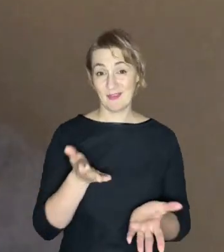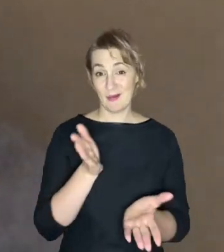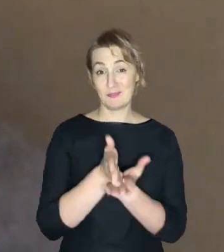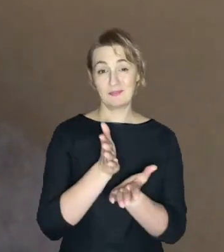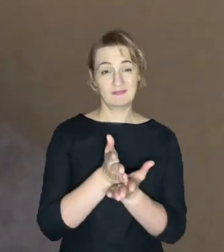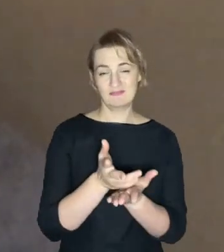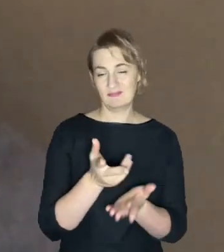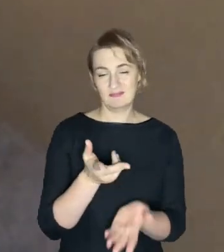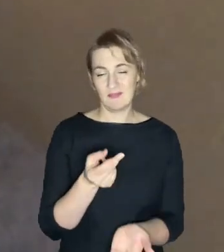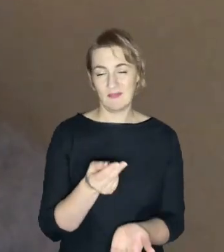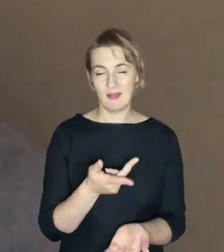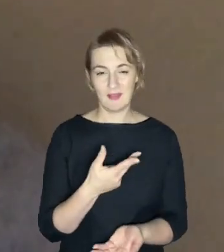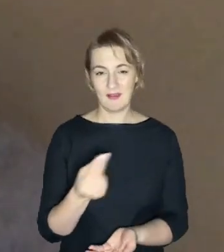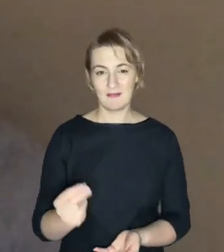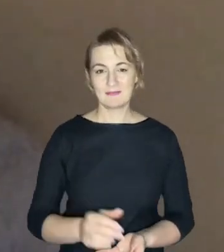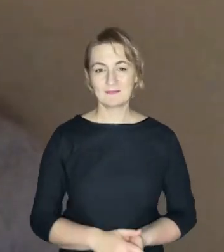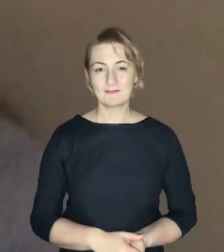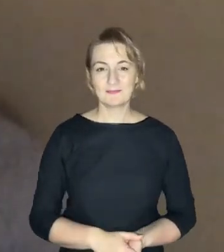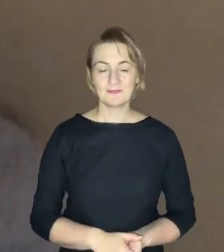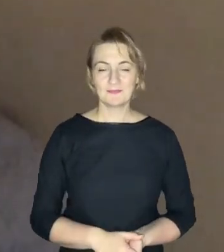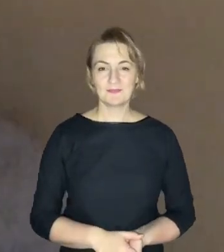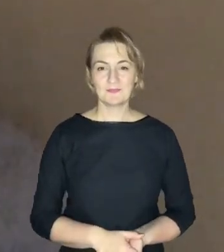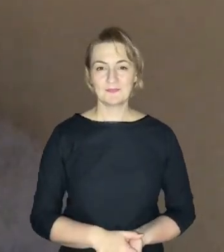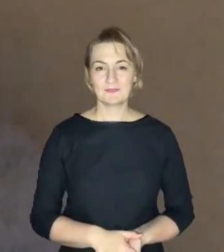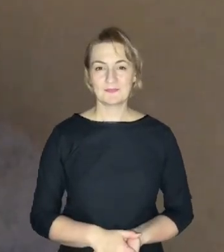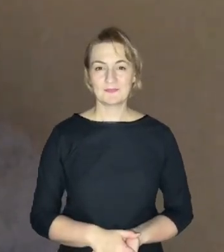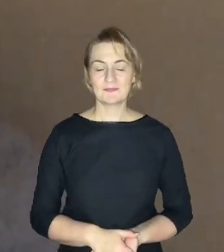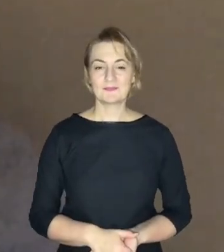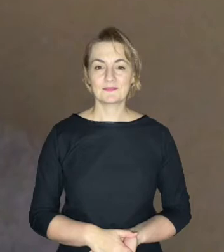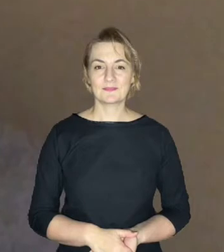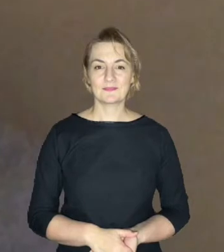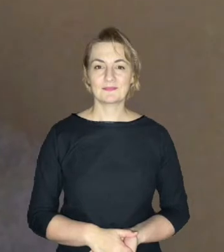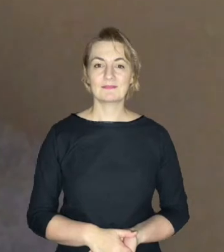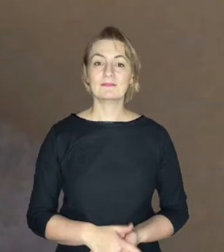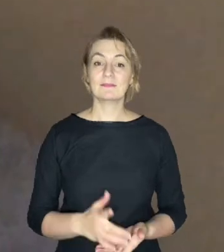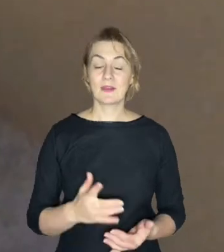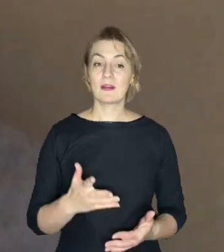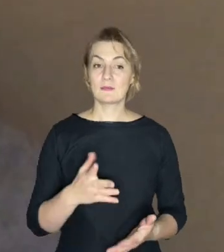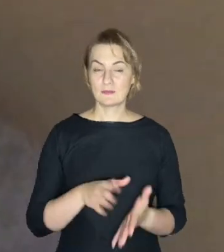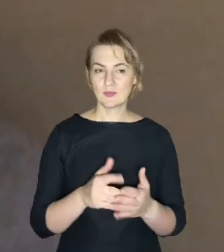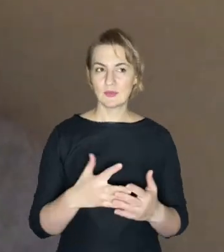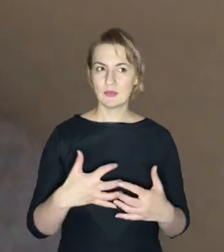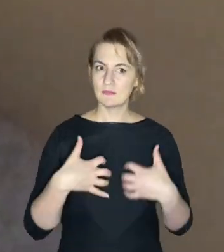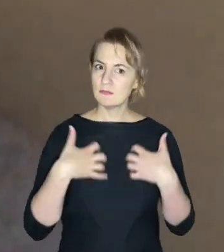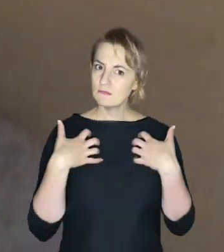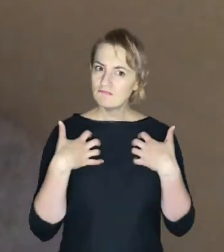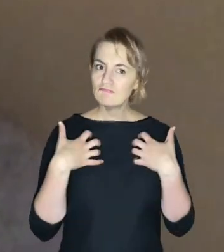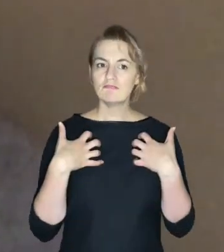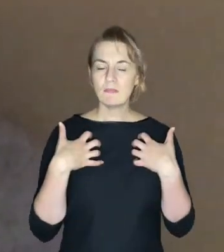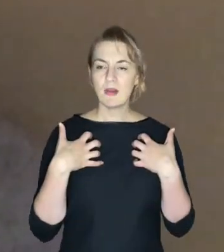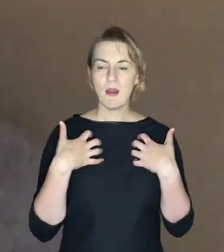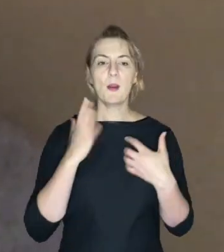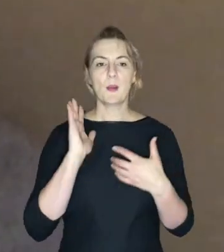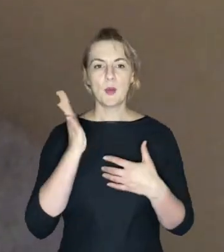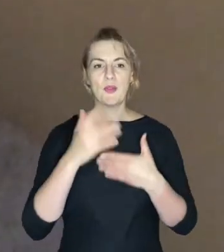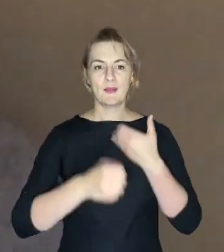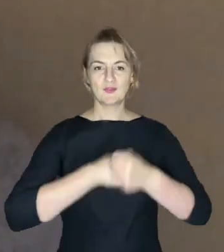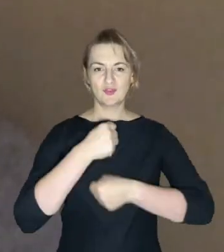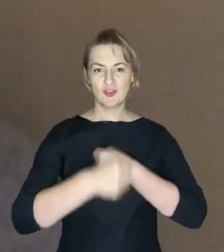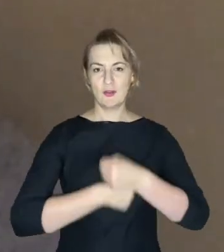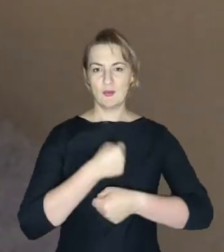nie wynika, więc oburzenie ma sens, jeśli jest punktem wyjścia do jakiegoś działania,